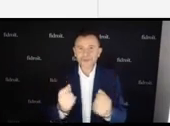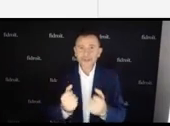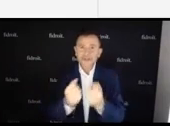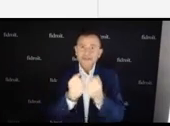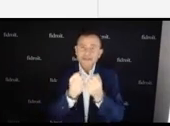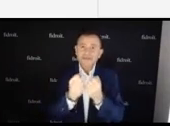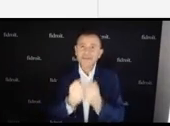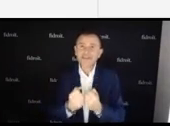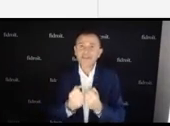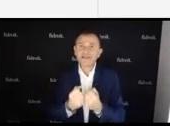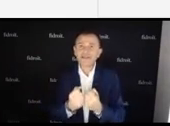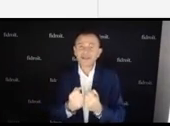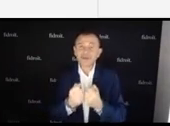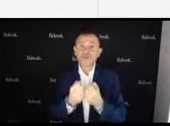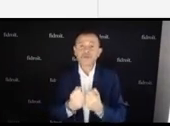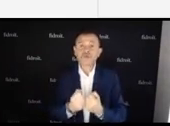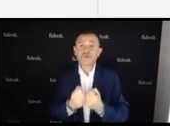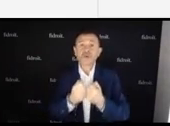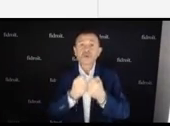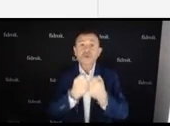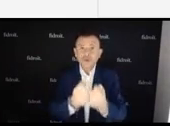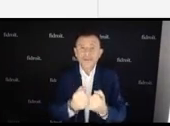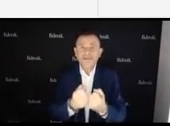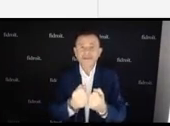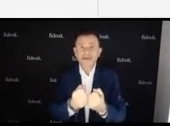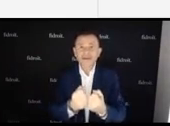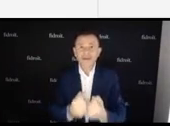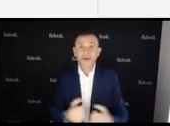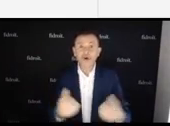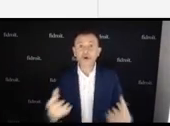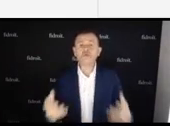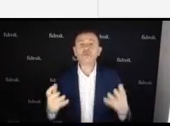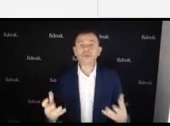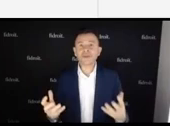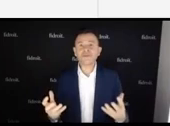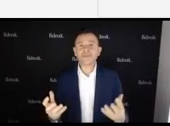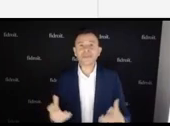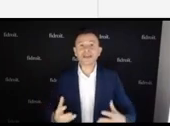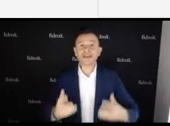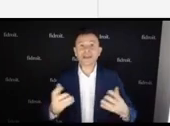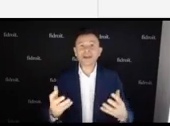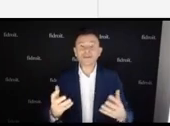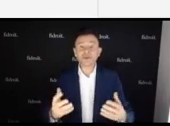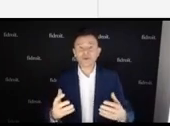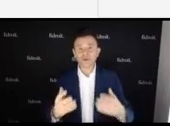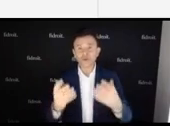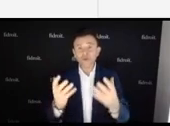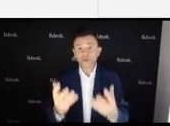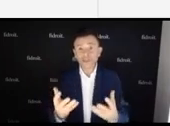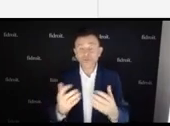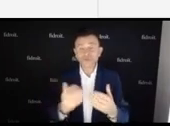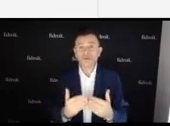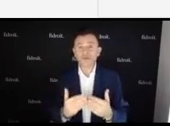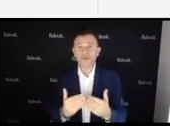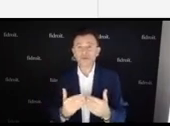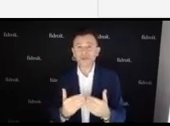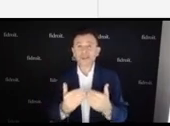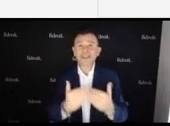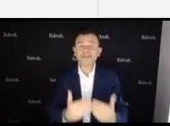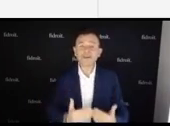surplus, cette fiscalité ne touche que les intérêts. Or, vous pourrez bénéficier d'un abattement au-delà de 8